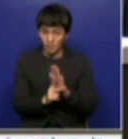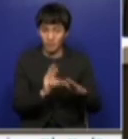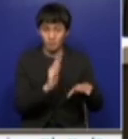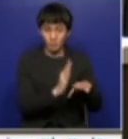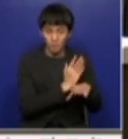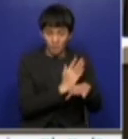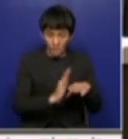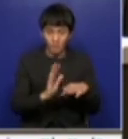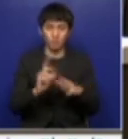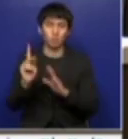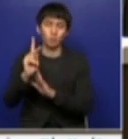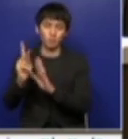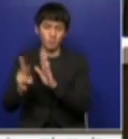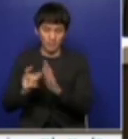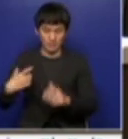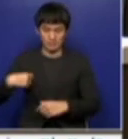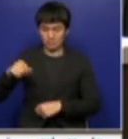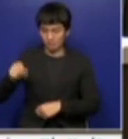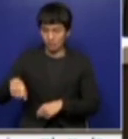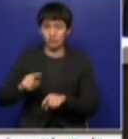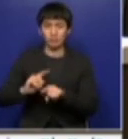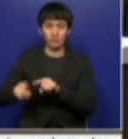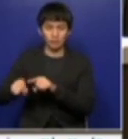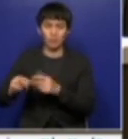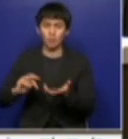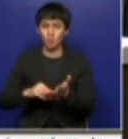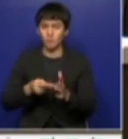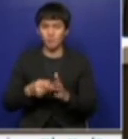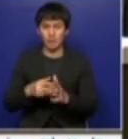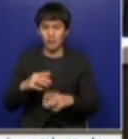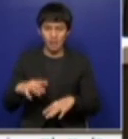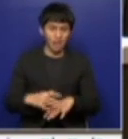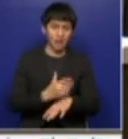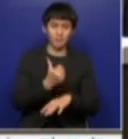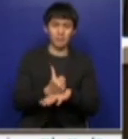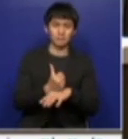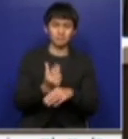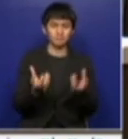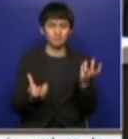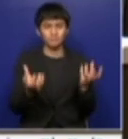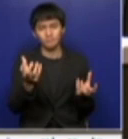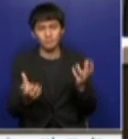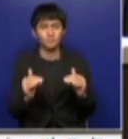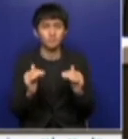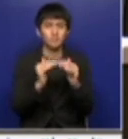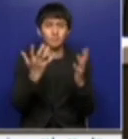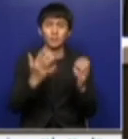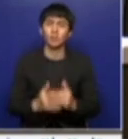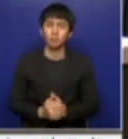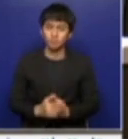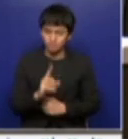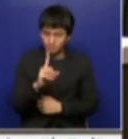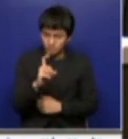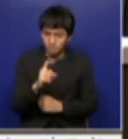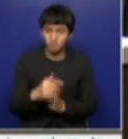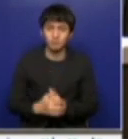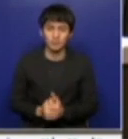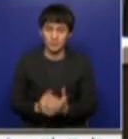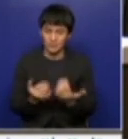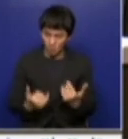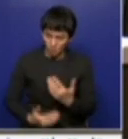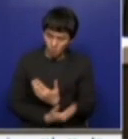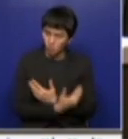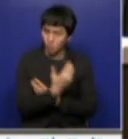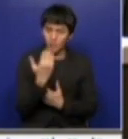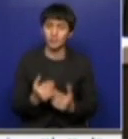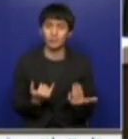นิติบัญญัติการดุลอำนาจมันสูญเสียไปหมดเพราะฉะนั้นเนี่ยโอกาสนี้เลยครับที่เราจะมาช่วยกันฟื้น